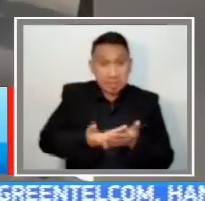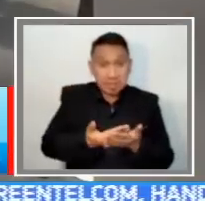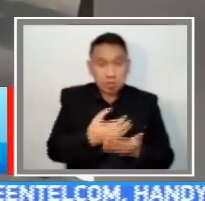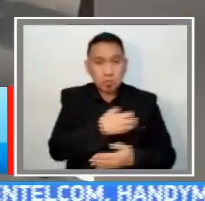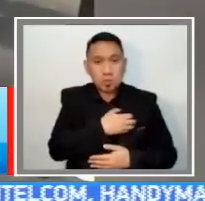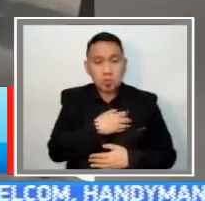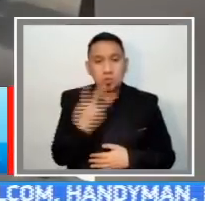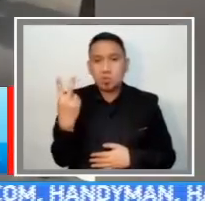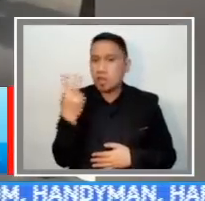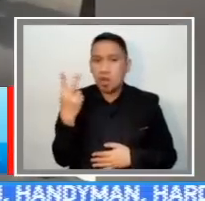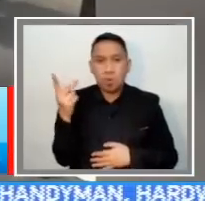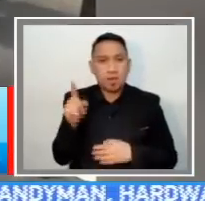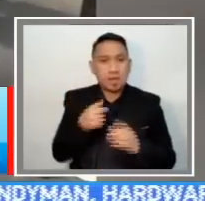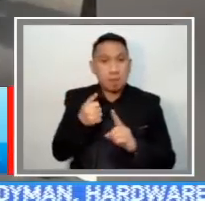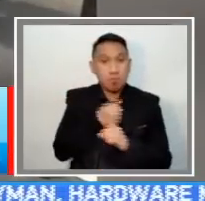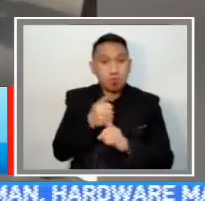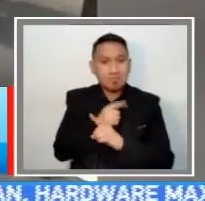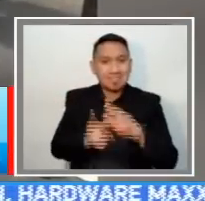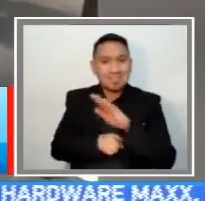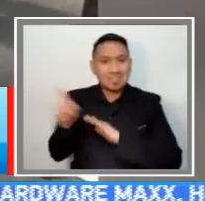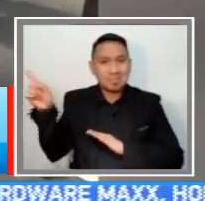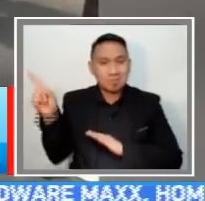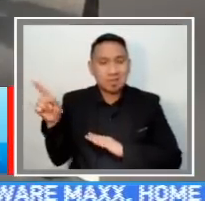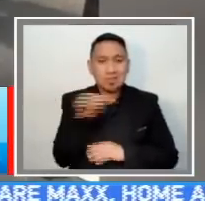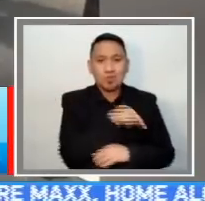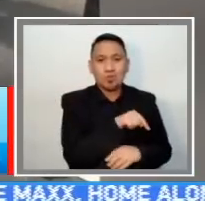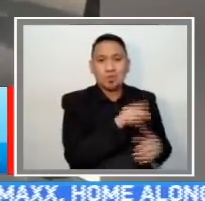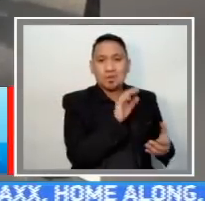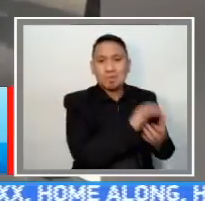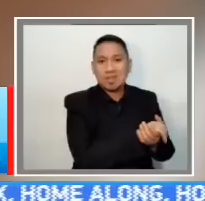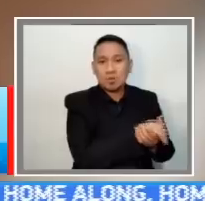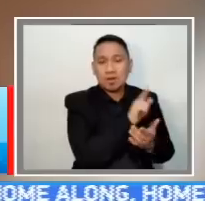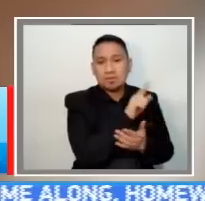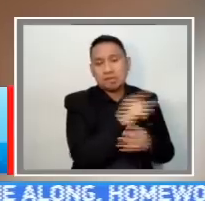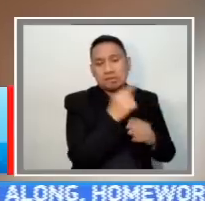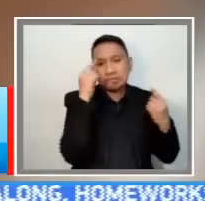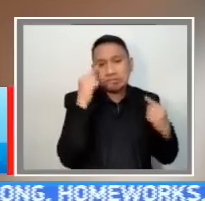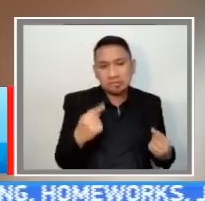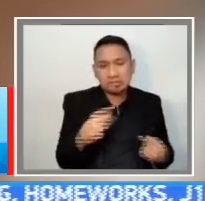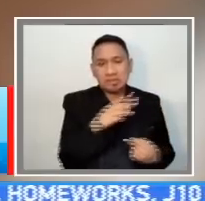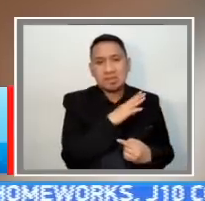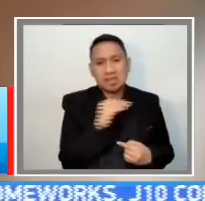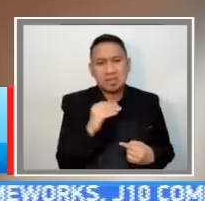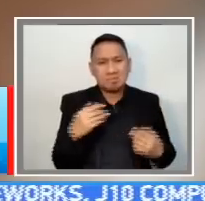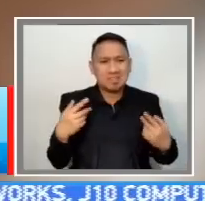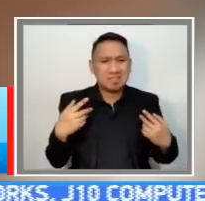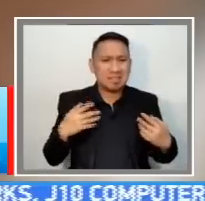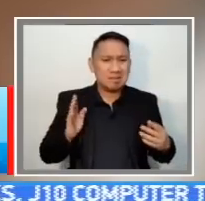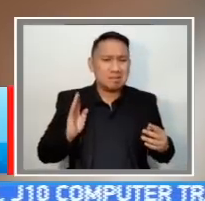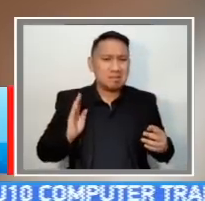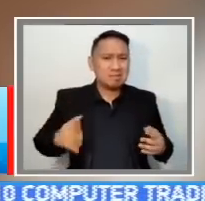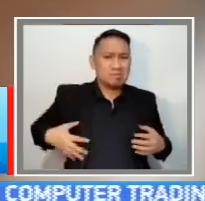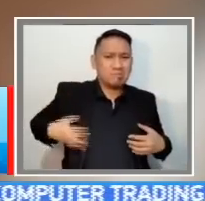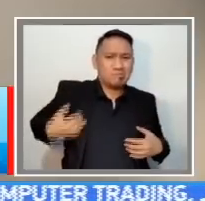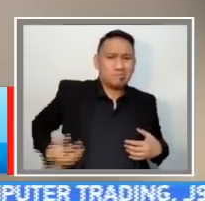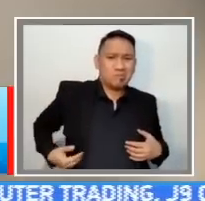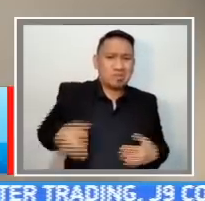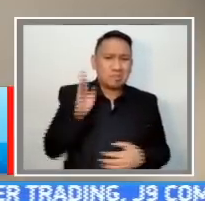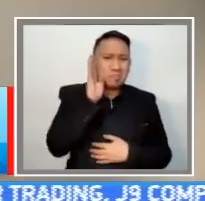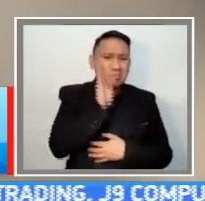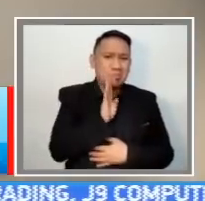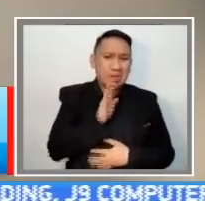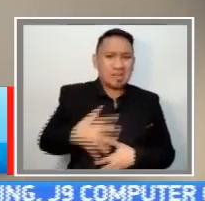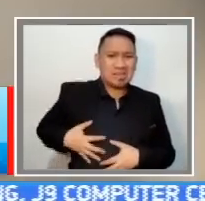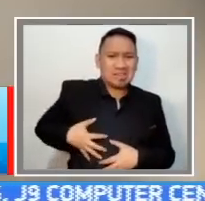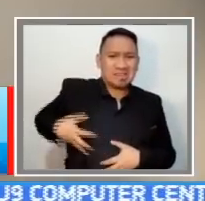dalawang suspect. Nagtamo sila ng mga sugat at si Nicky nabalian pa ng 6 na buto sa tadyang. Noong isang buwan pa raw nangyari